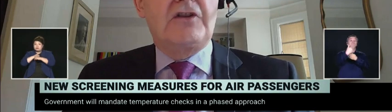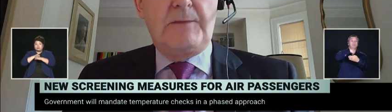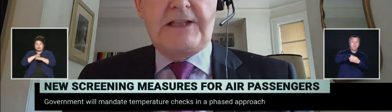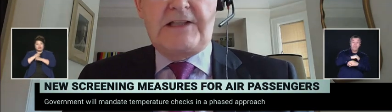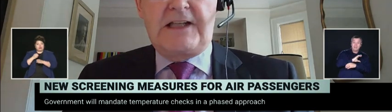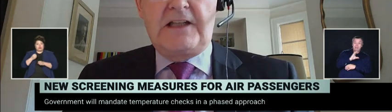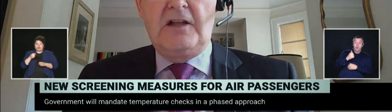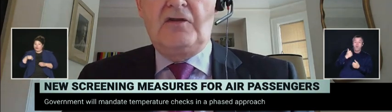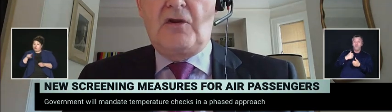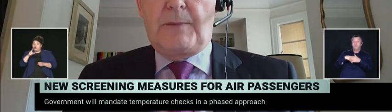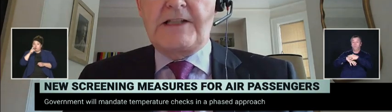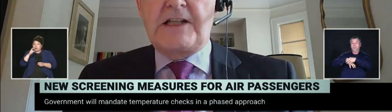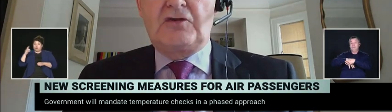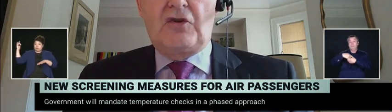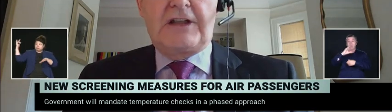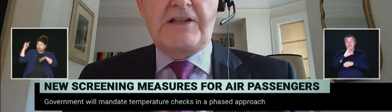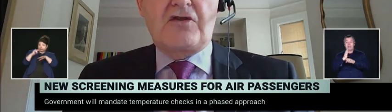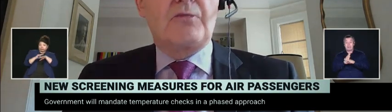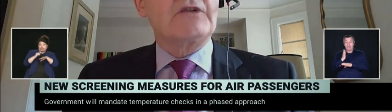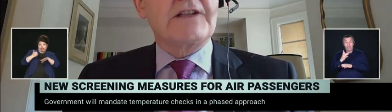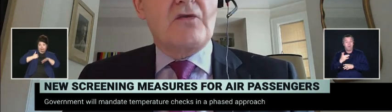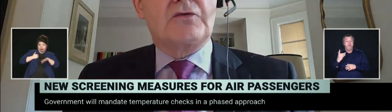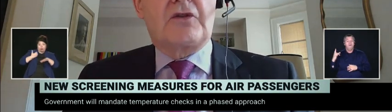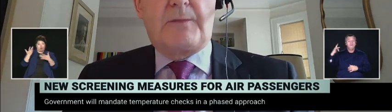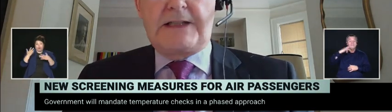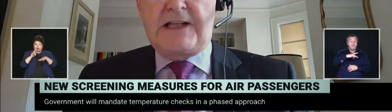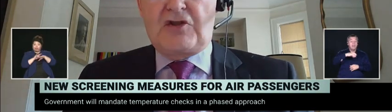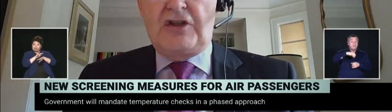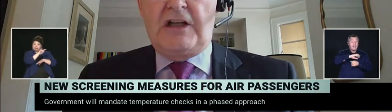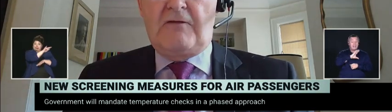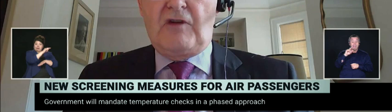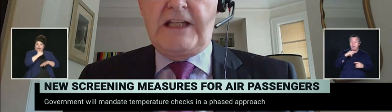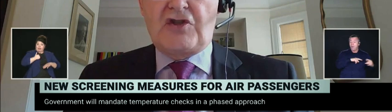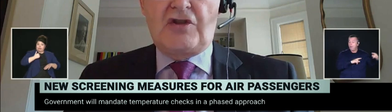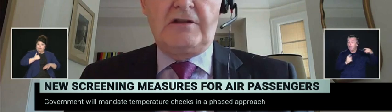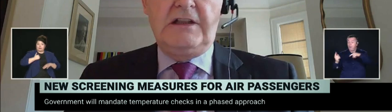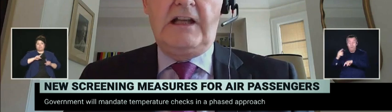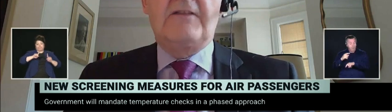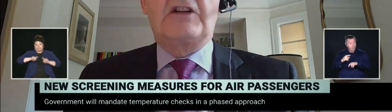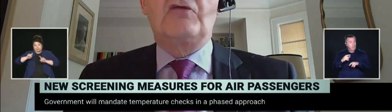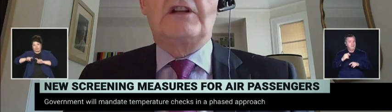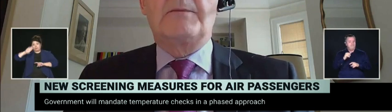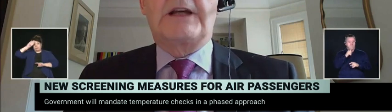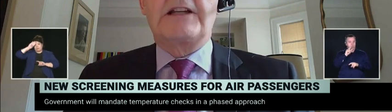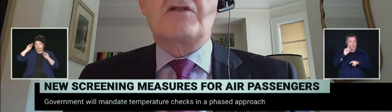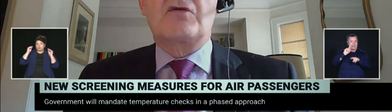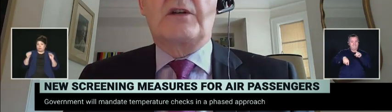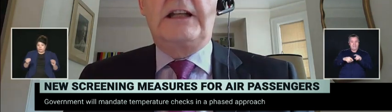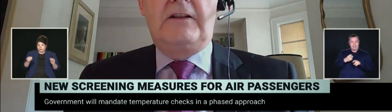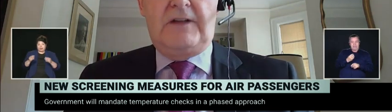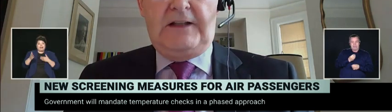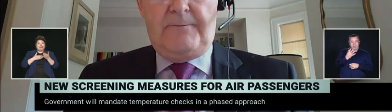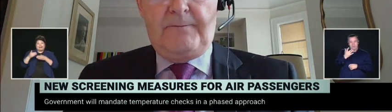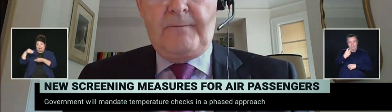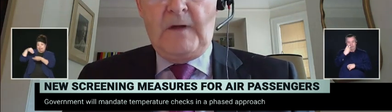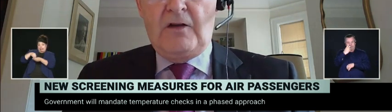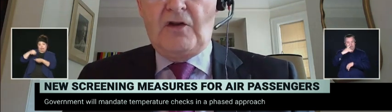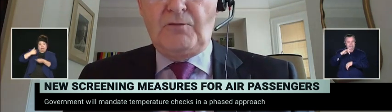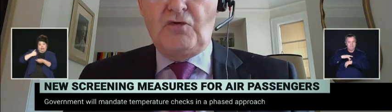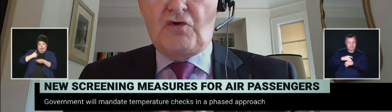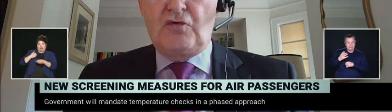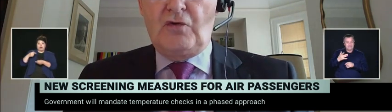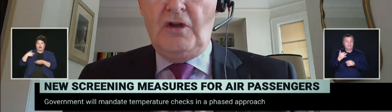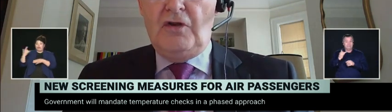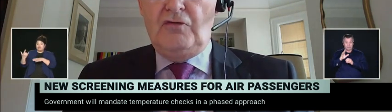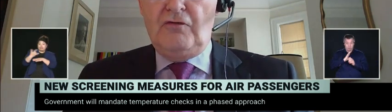vol domestique, ne présentent un risque pour les autres passagers en voyageant avec une température élevée.